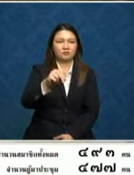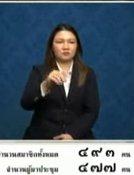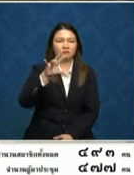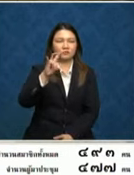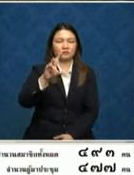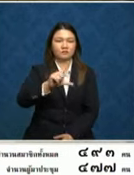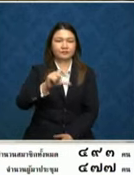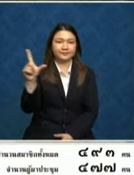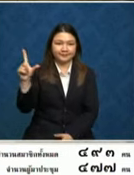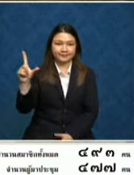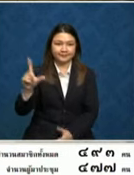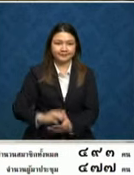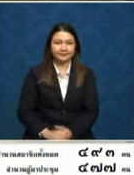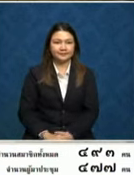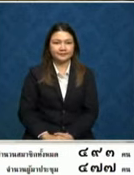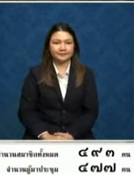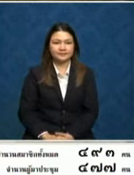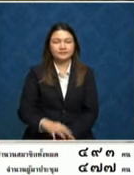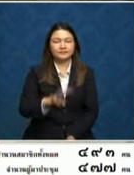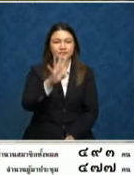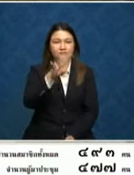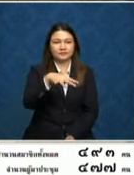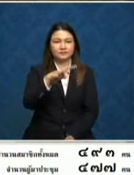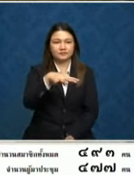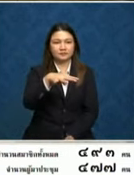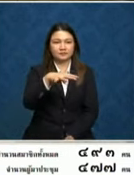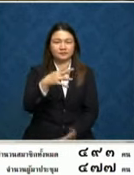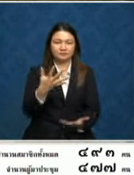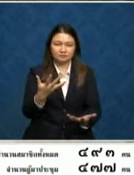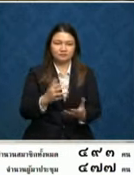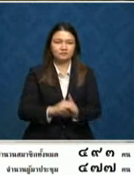4,937 ล้าน 4,000 ท่านประธานครับ